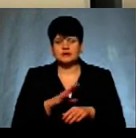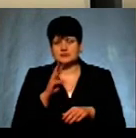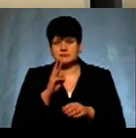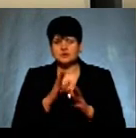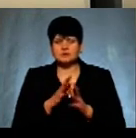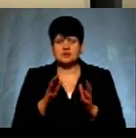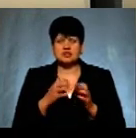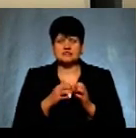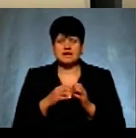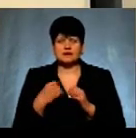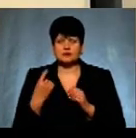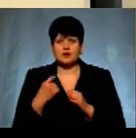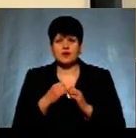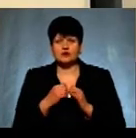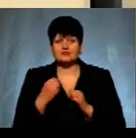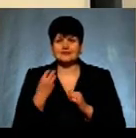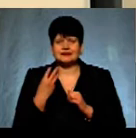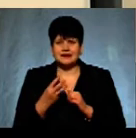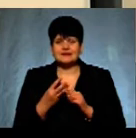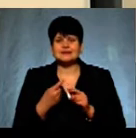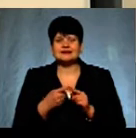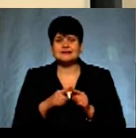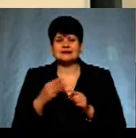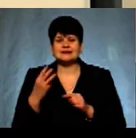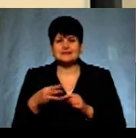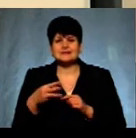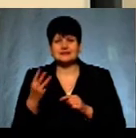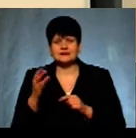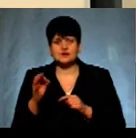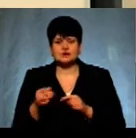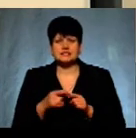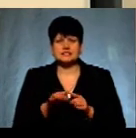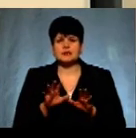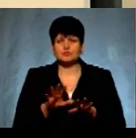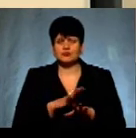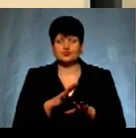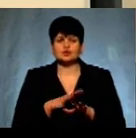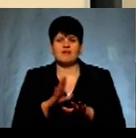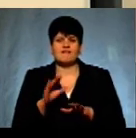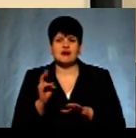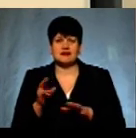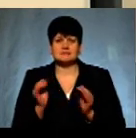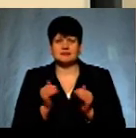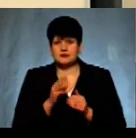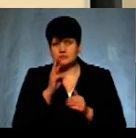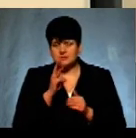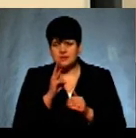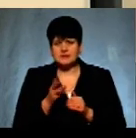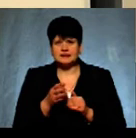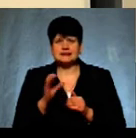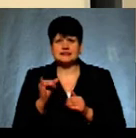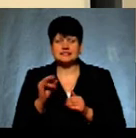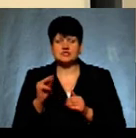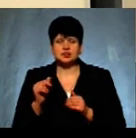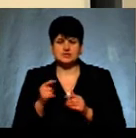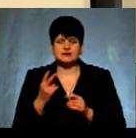від середньообласної. А кожна третя вакансія 30-33% це були вакансії з мінімальною заробітною платою. І на сьогодні за січень це